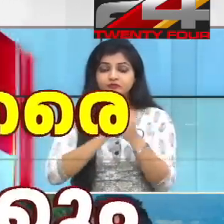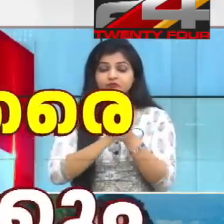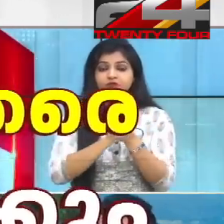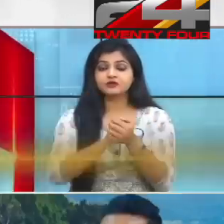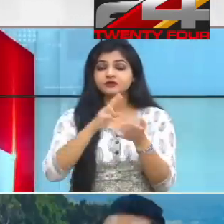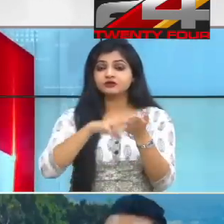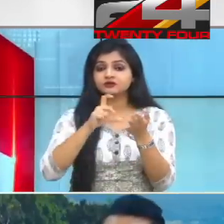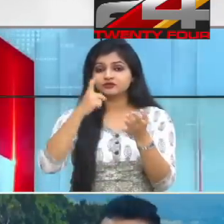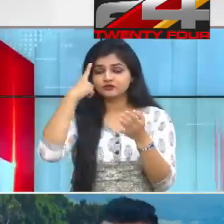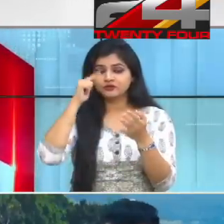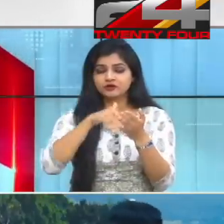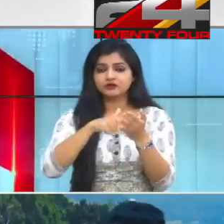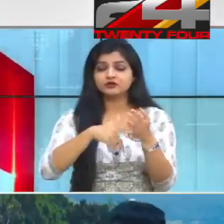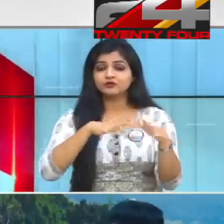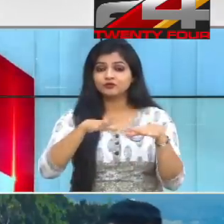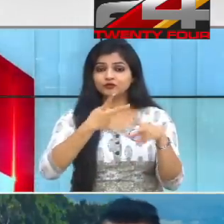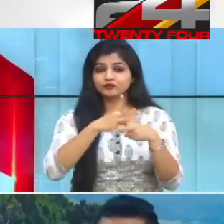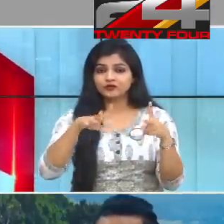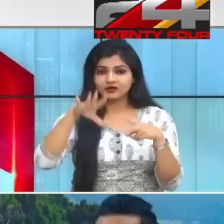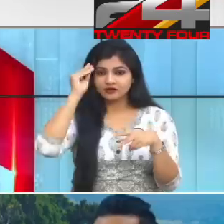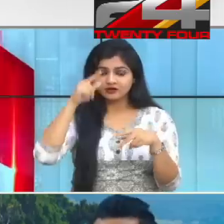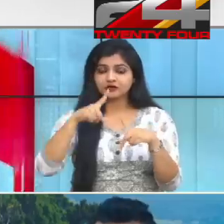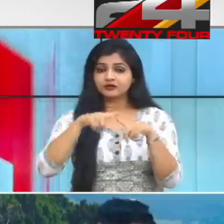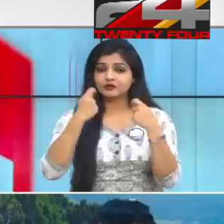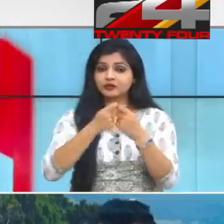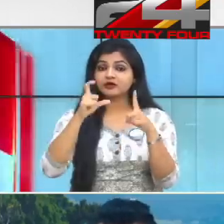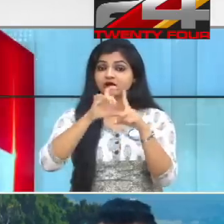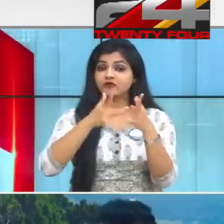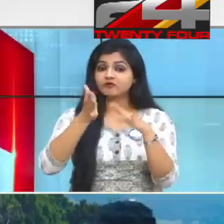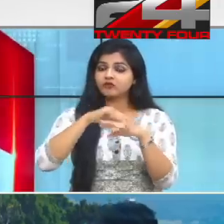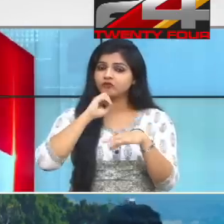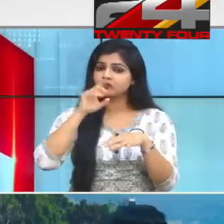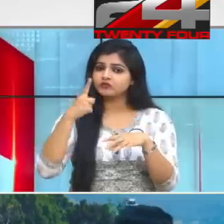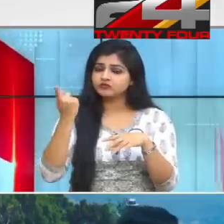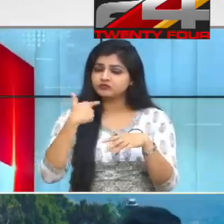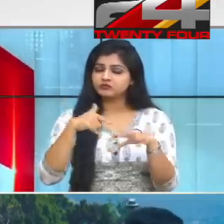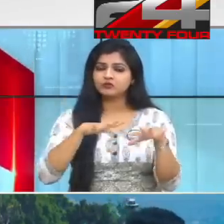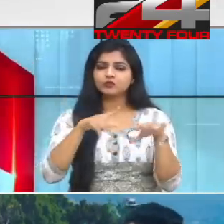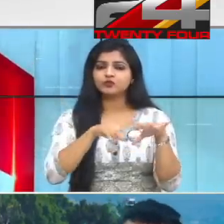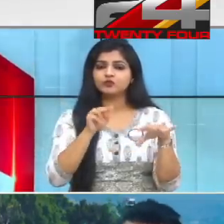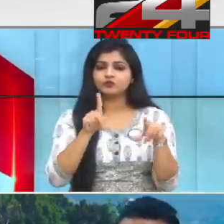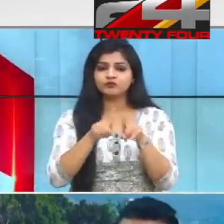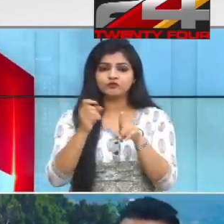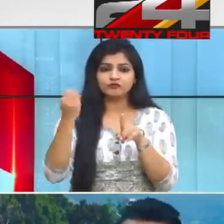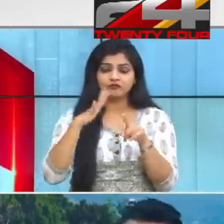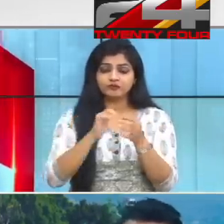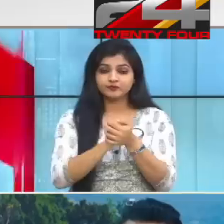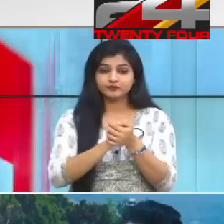സെസിമോളജി ന്യൂഡൽഹിയുമായിട്ടാണ് ചർച്ച ചെയ്തത്. ഇത്രയും കാര്യങ്ങളാണ് ഇന്ന് പറയാനുള്ളത്. ഇതിൽ ഒരു കാര്യം കൂടി സൂചിപ്പിക്കുന്നത് ജനകീയ